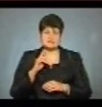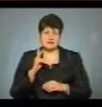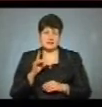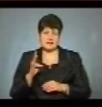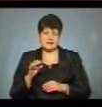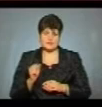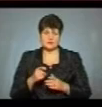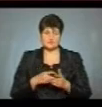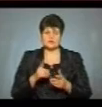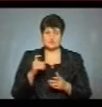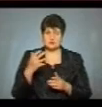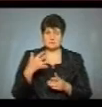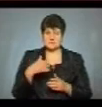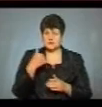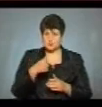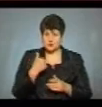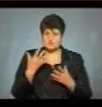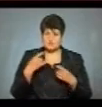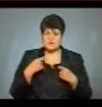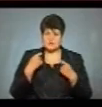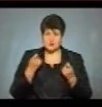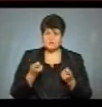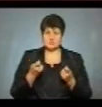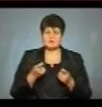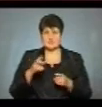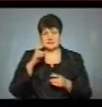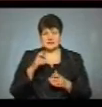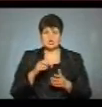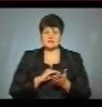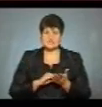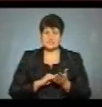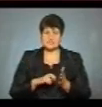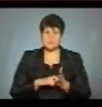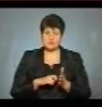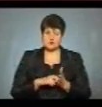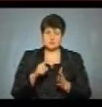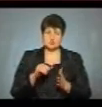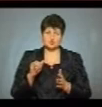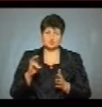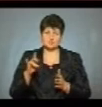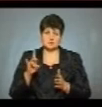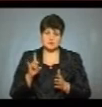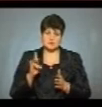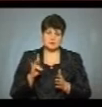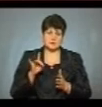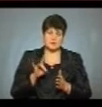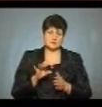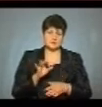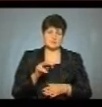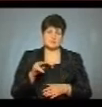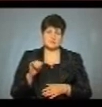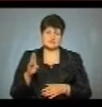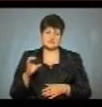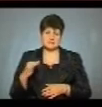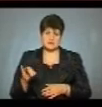марку до 150-річчя з дня народження держсекретаря пошти Західноукраїнської республіки Олександра Пісецького.